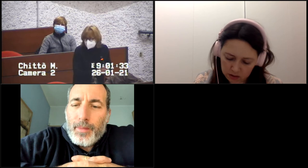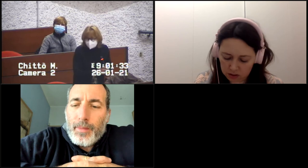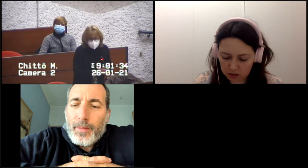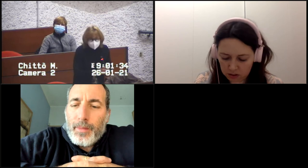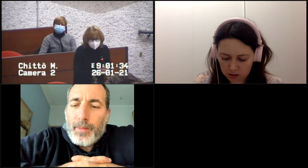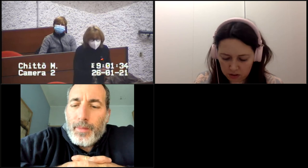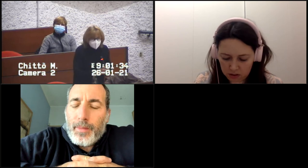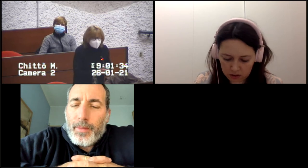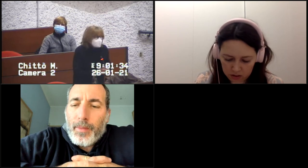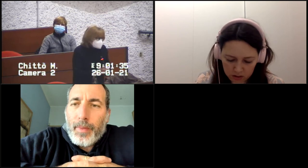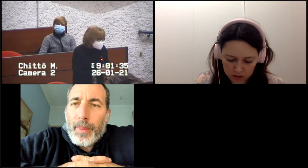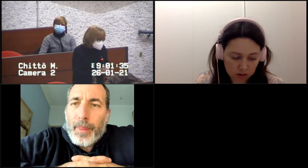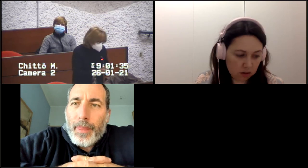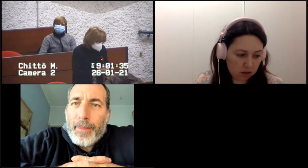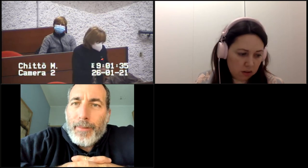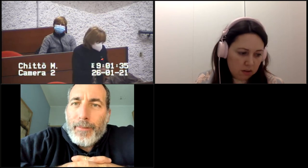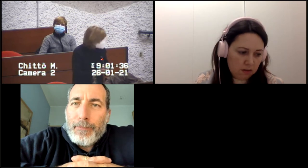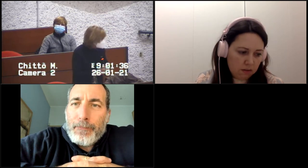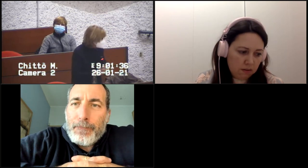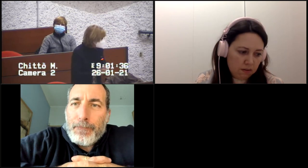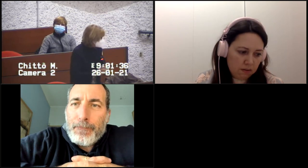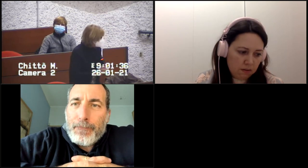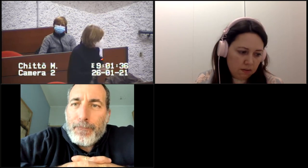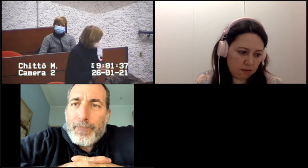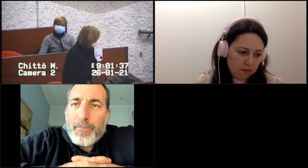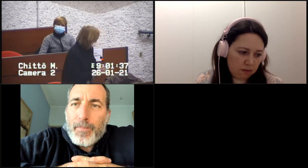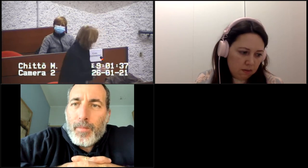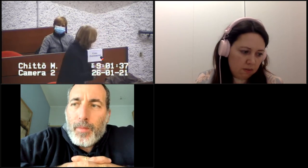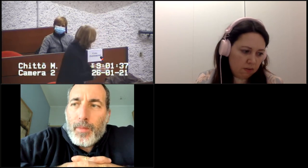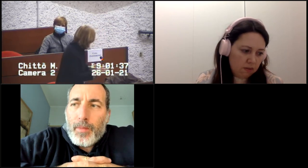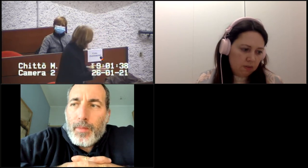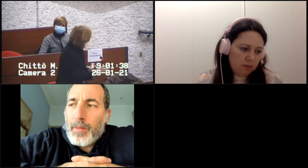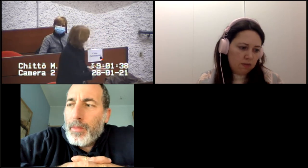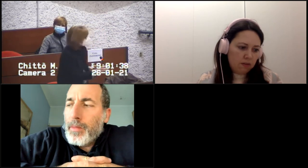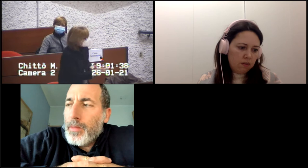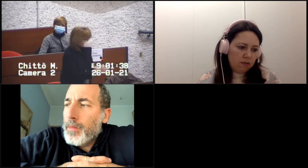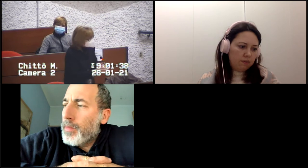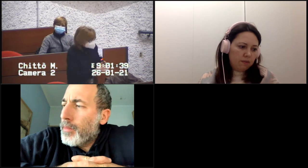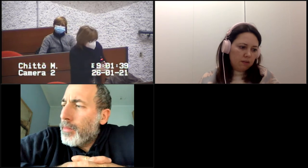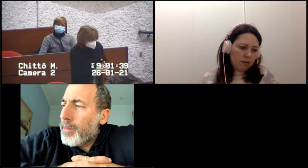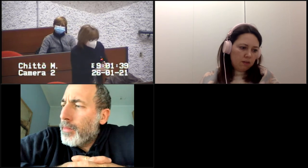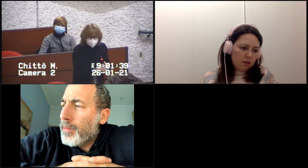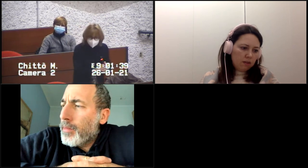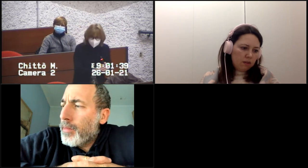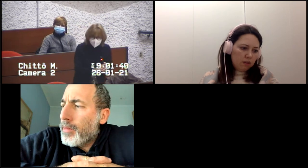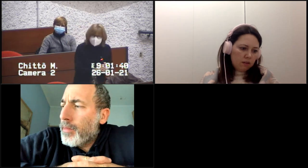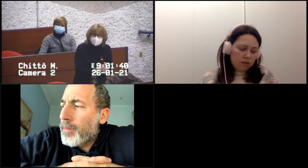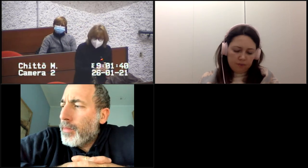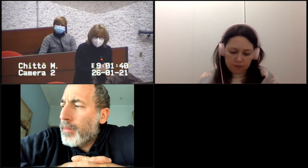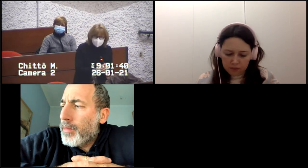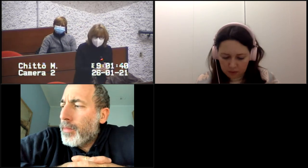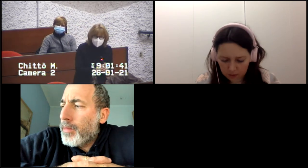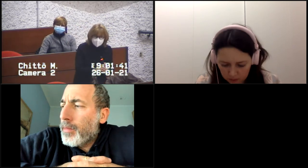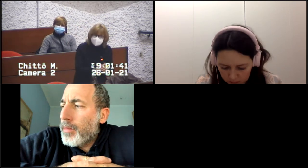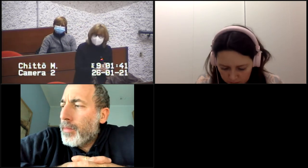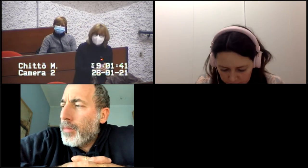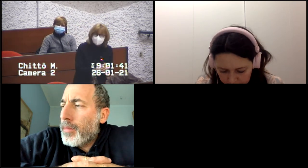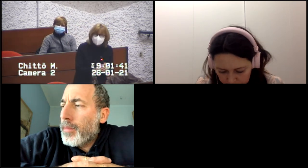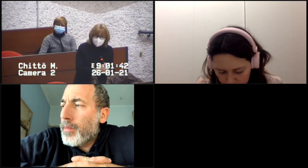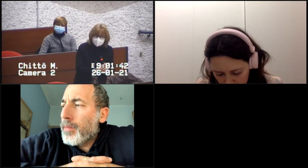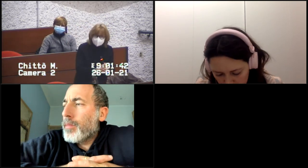questa sera, di fatto, con il nostro voto, che ripeto, per quanto riguarda il Partito Democratico sarà un voto favorevole,